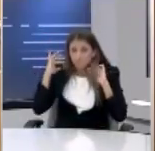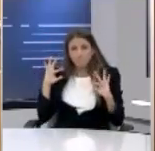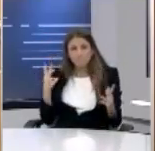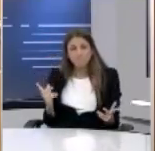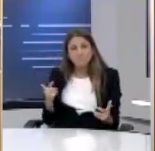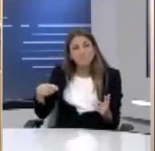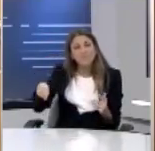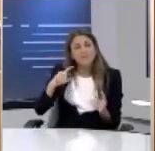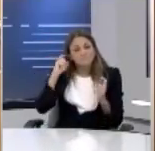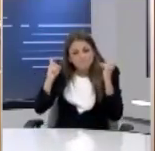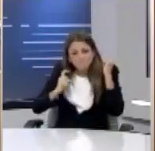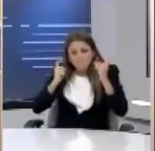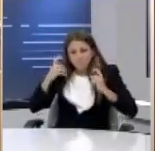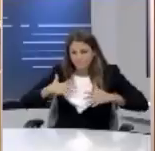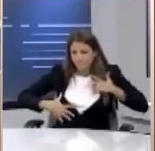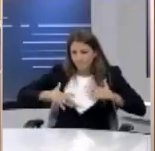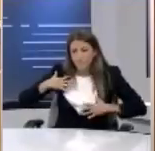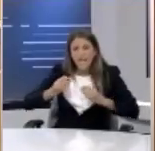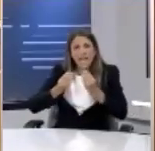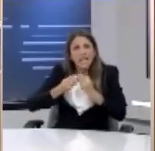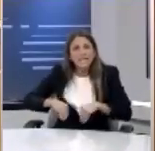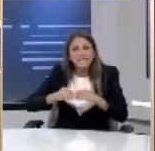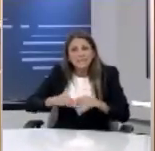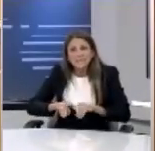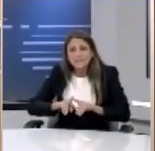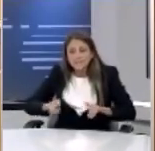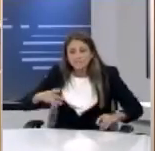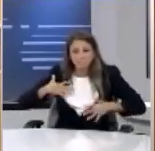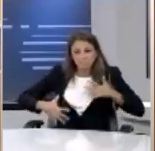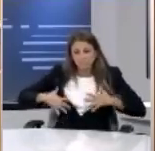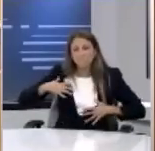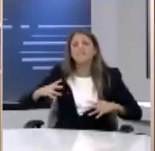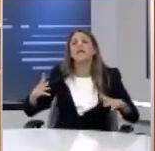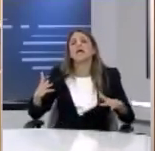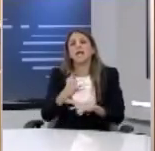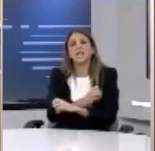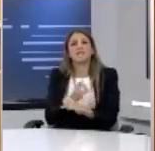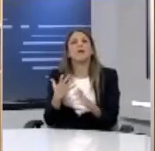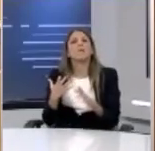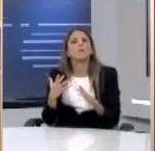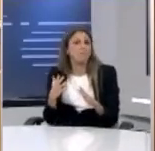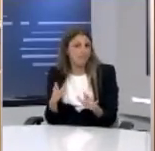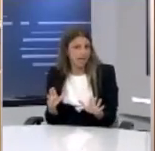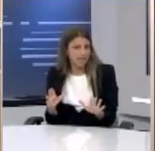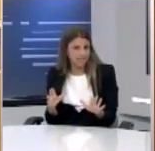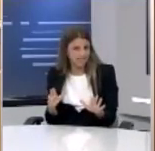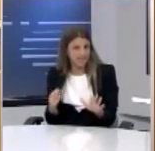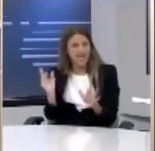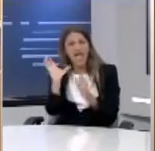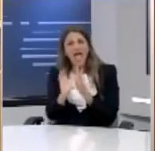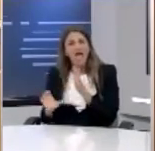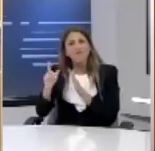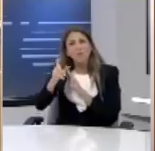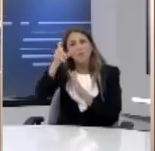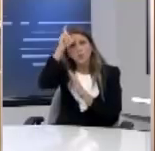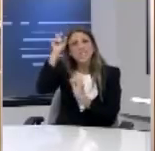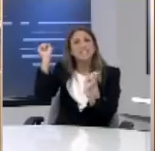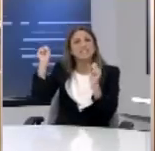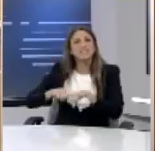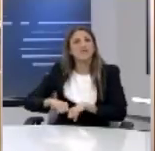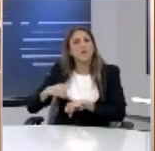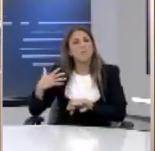λύση και πετύχαμε αυτήν την Ευρωτουρκική Συμφωνία. Είναι άριστη? Όχι, δεν είναι άριστη.